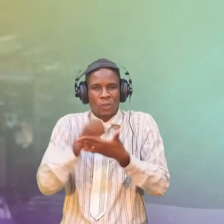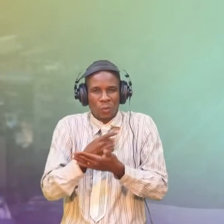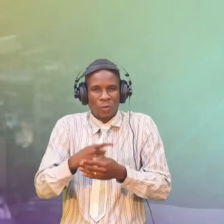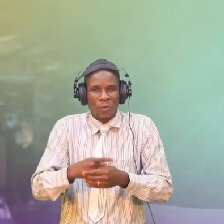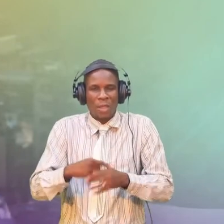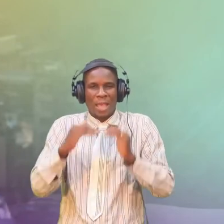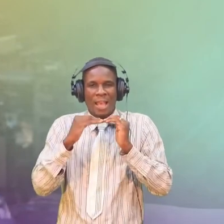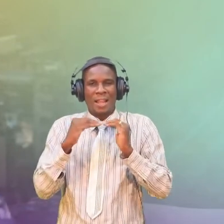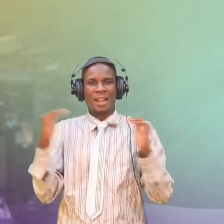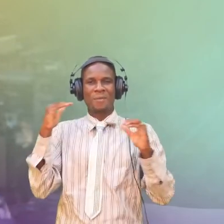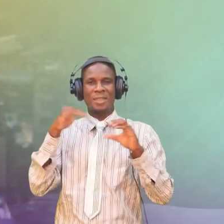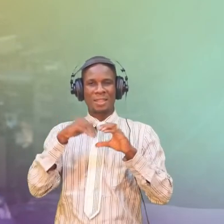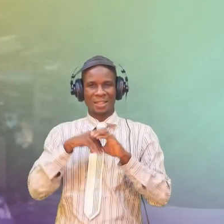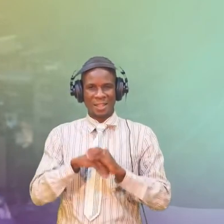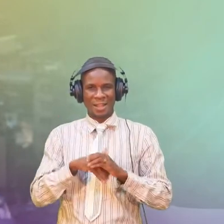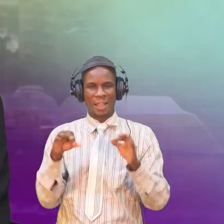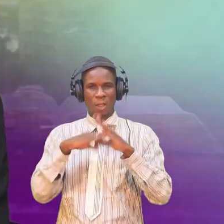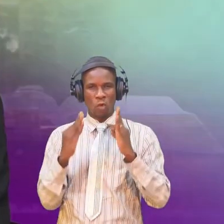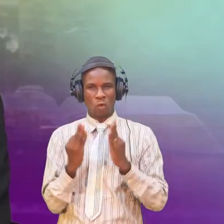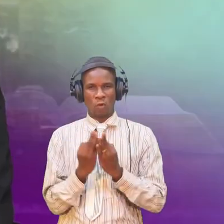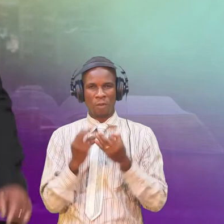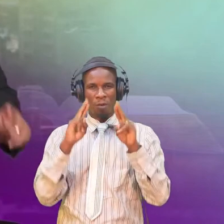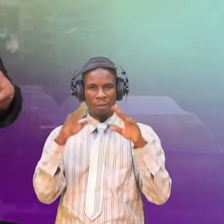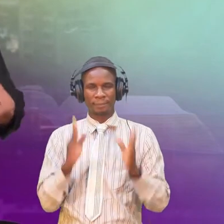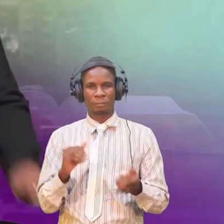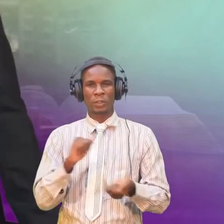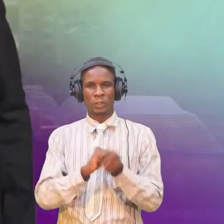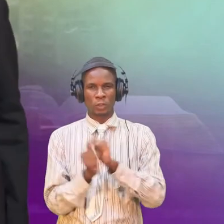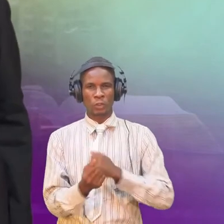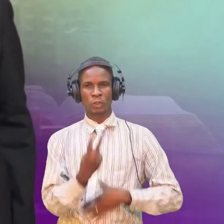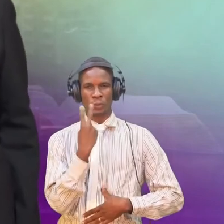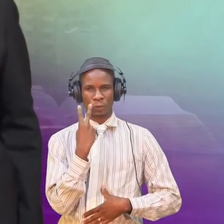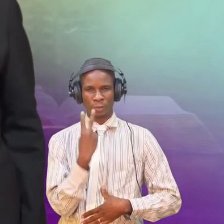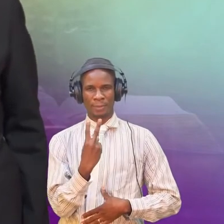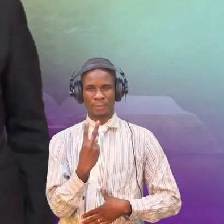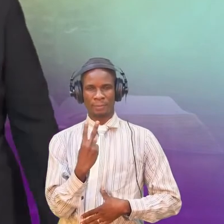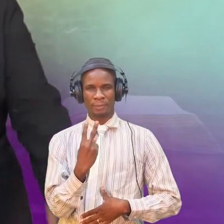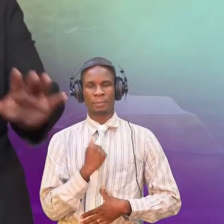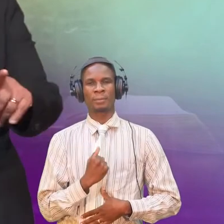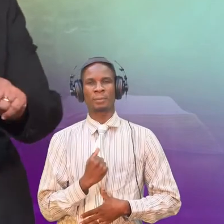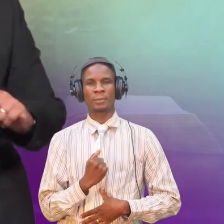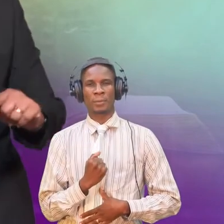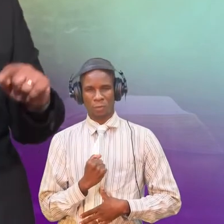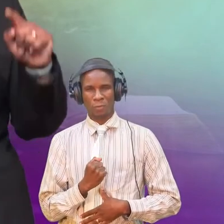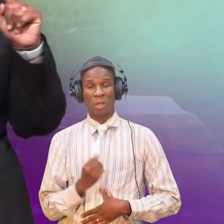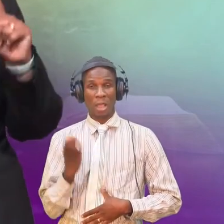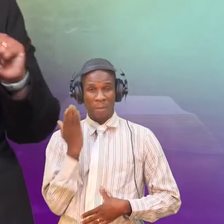dhati itasaidia ndoa ikae salama. Deuxième chose, siri ya pili,